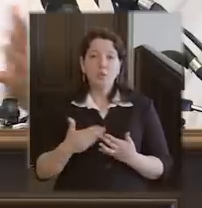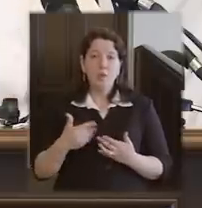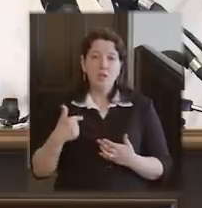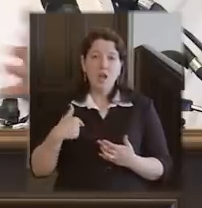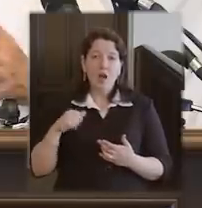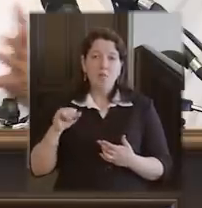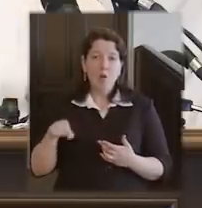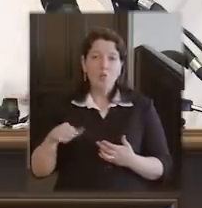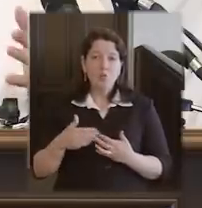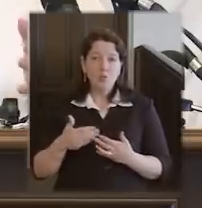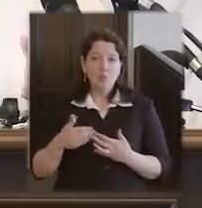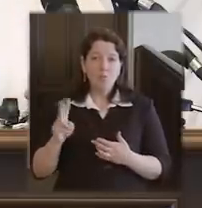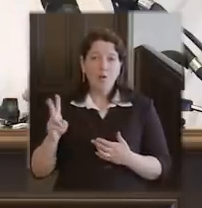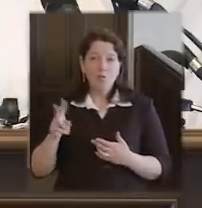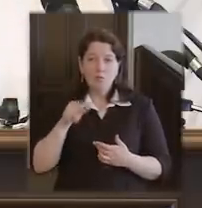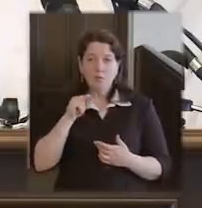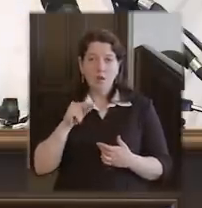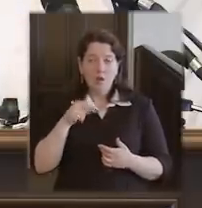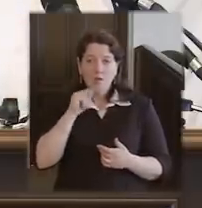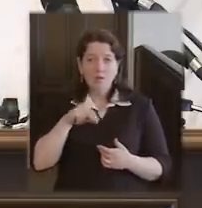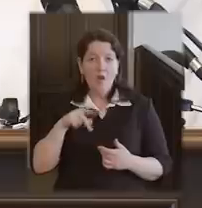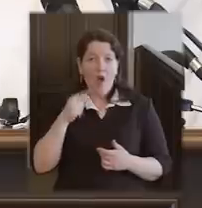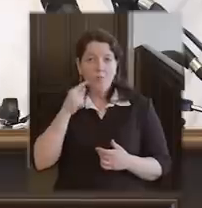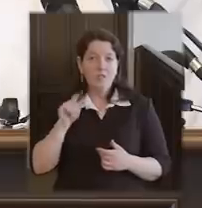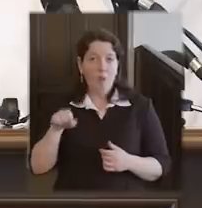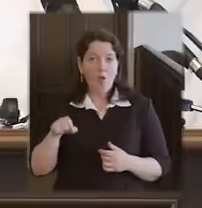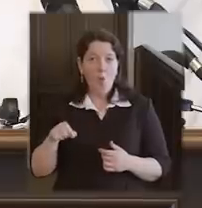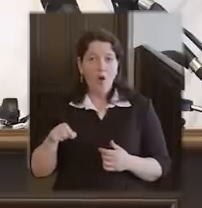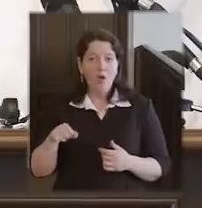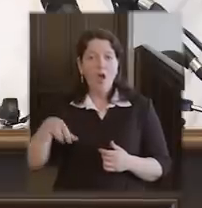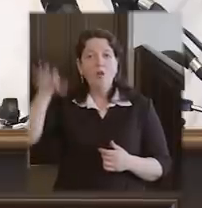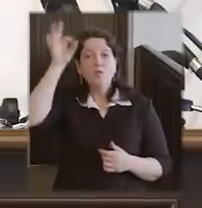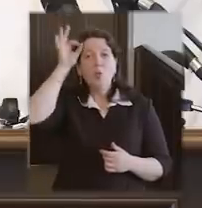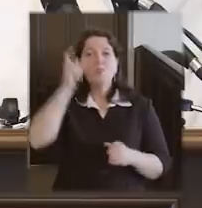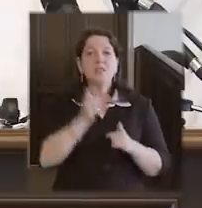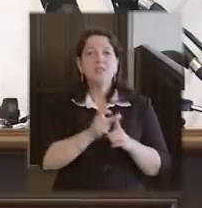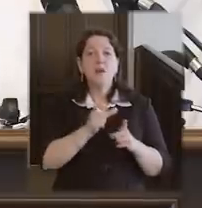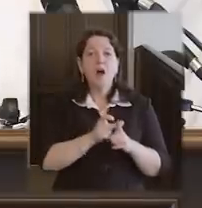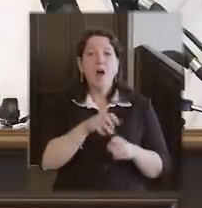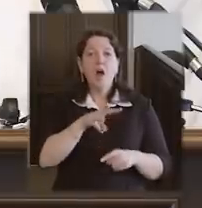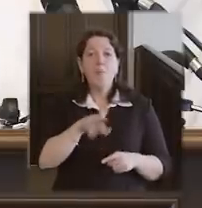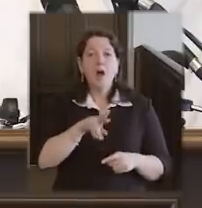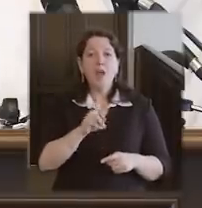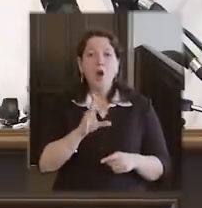быть, я могу задеть так своих членов семьи. А вообще? Ну, что я? Помните, как у Маяковского?